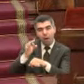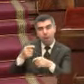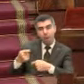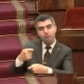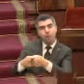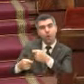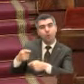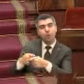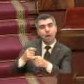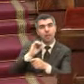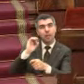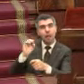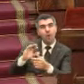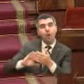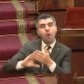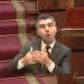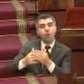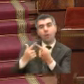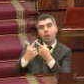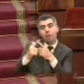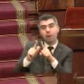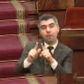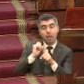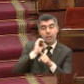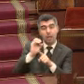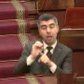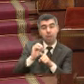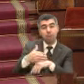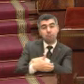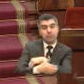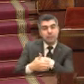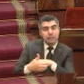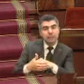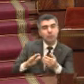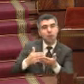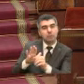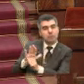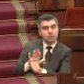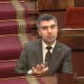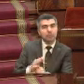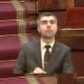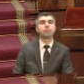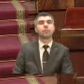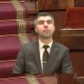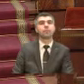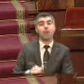الدهر بكركليه فألبسهم حللا من الفقر ومن التهميش. أرباب